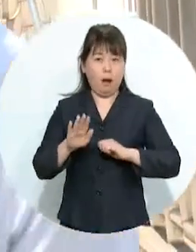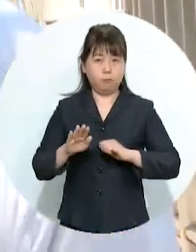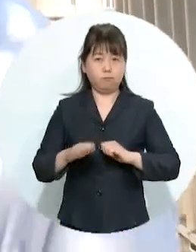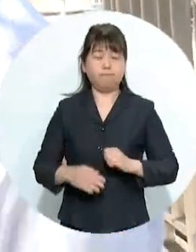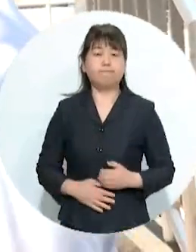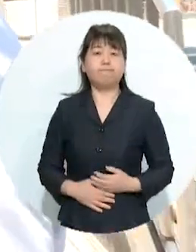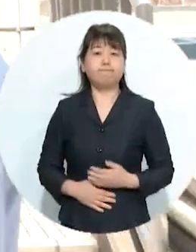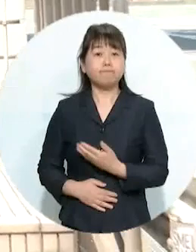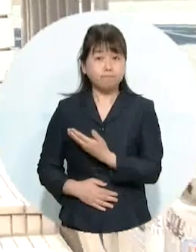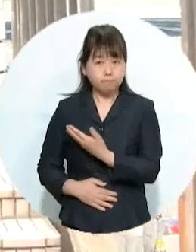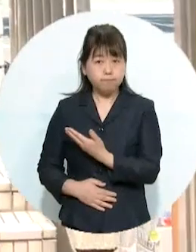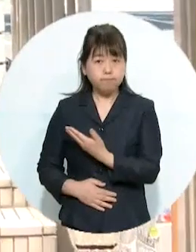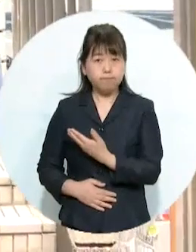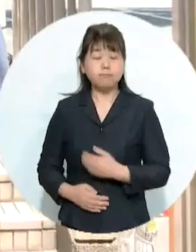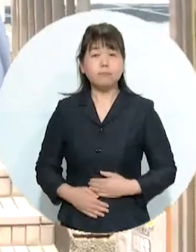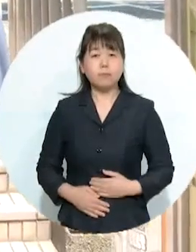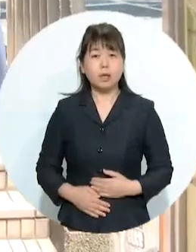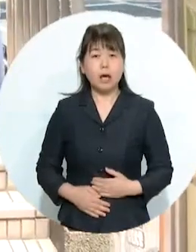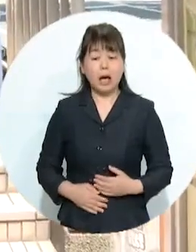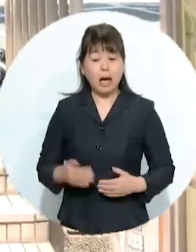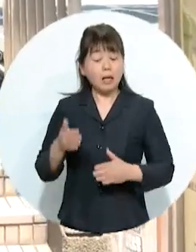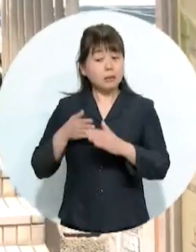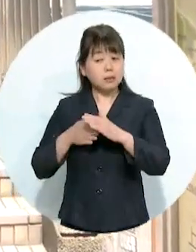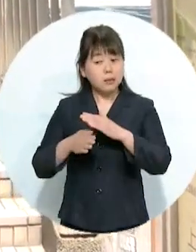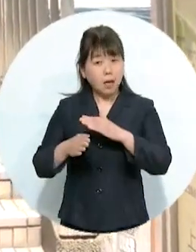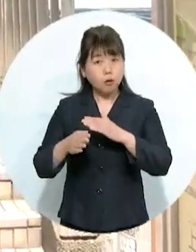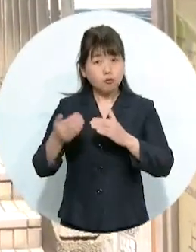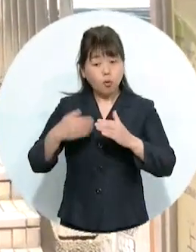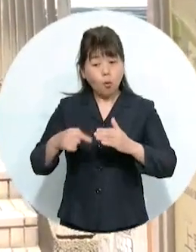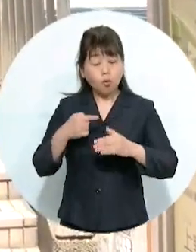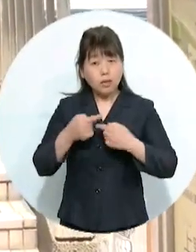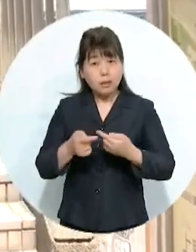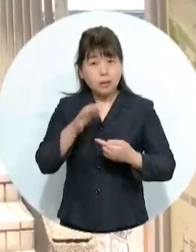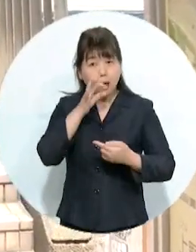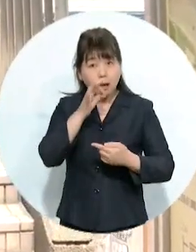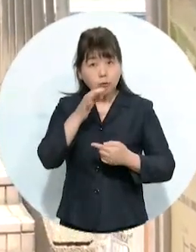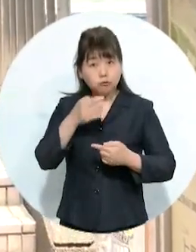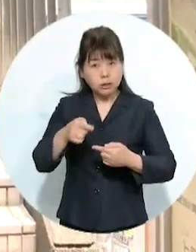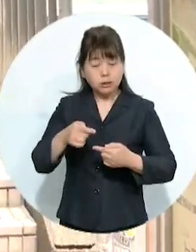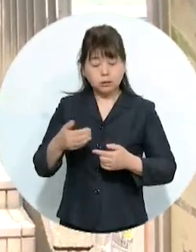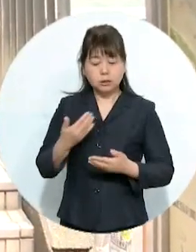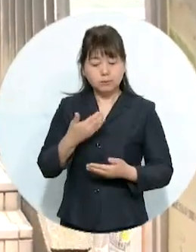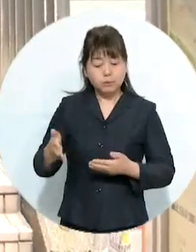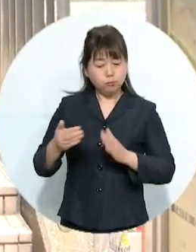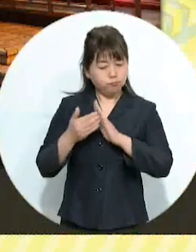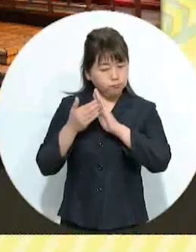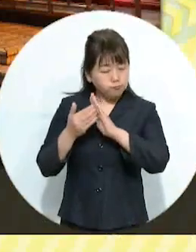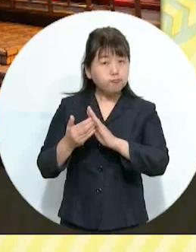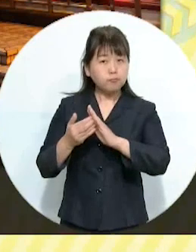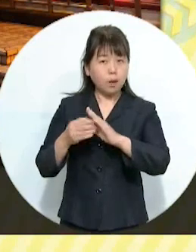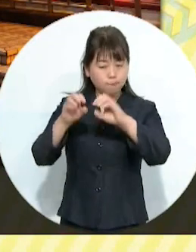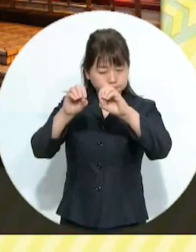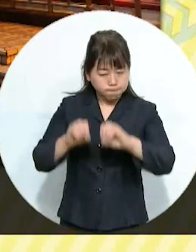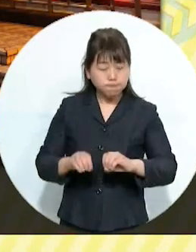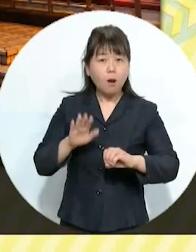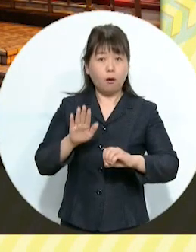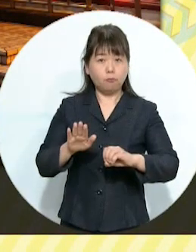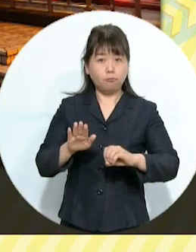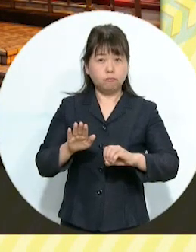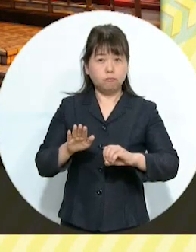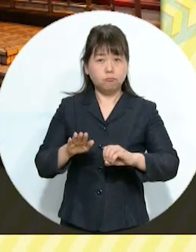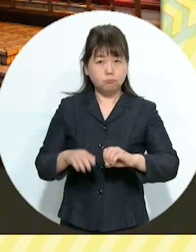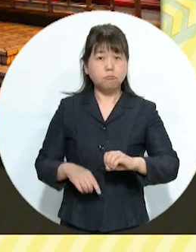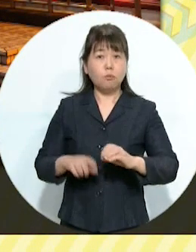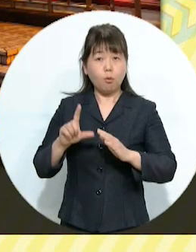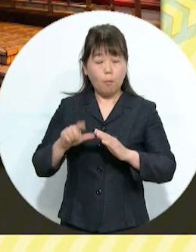それがこちらの出入り口に防水扉ということで水を完全に塞ぐ構造になっています。この出口ですと